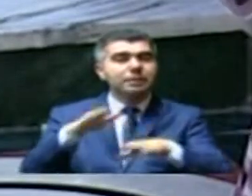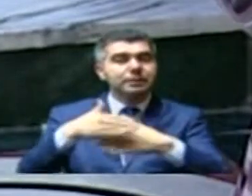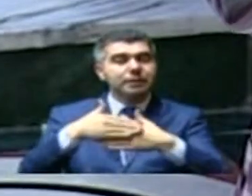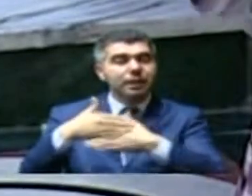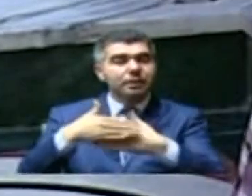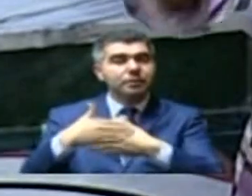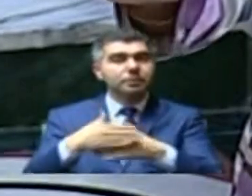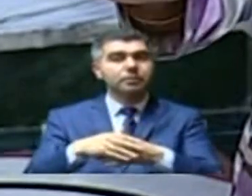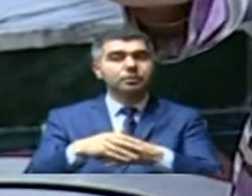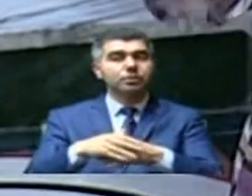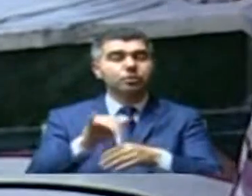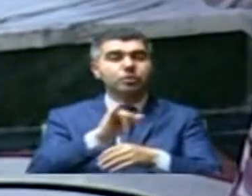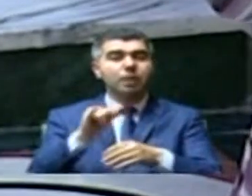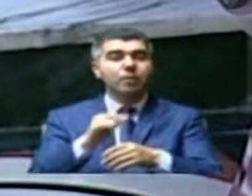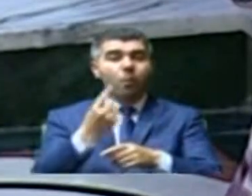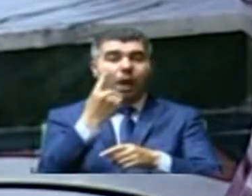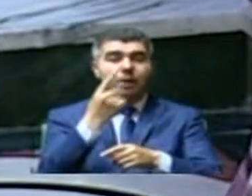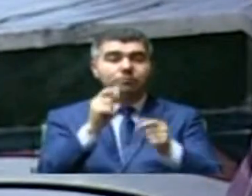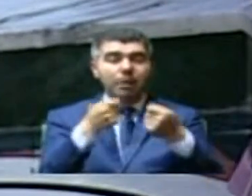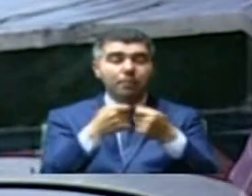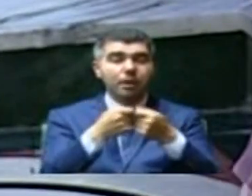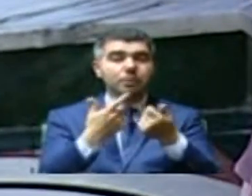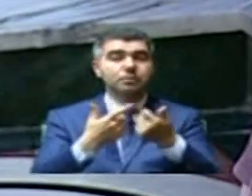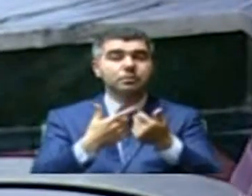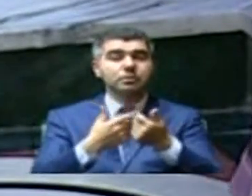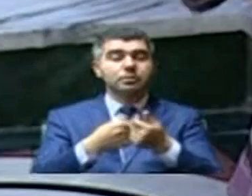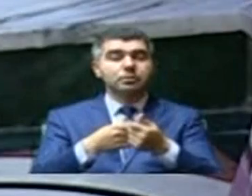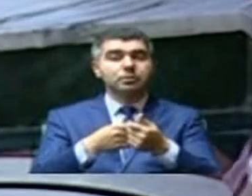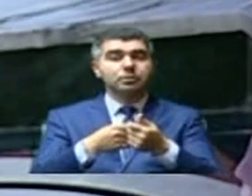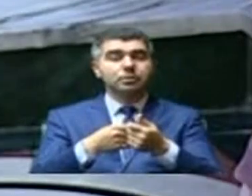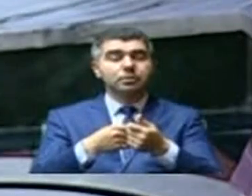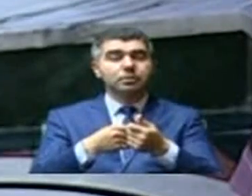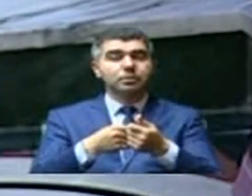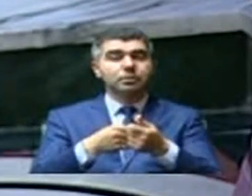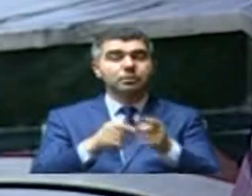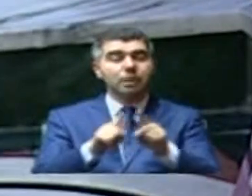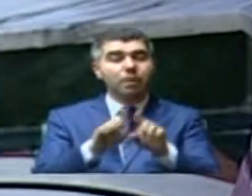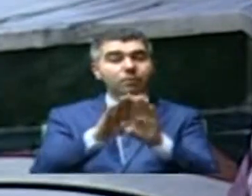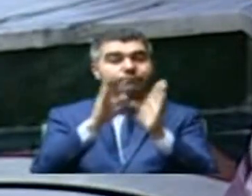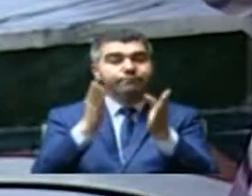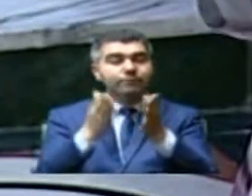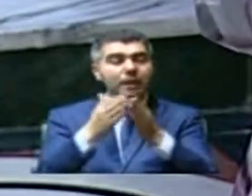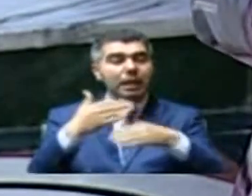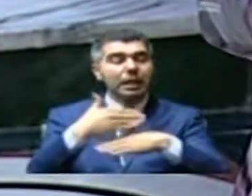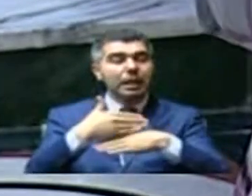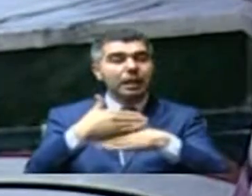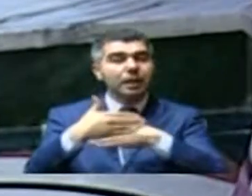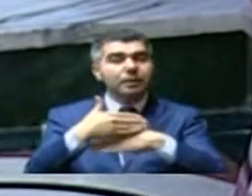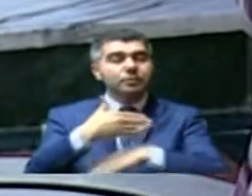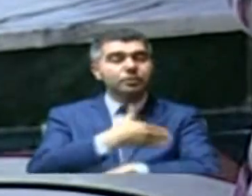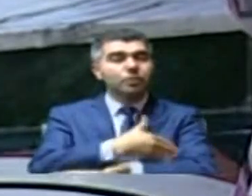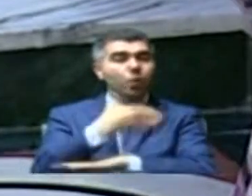الأمر ما كيتعلقش بإقليم تنغير، كيتعلق بهذا يعني بالمنطقة الحدودية بين